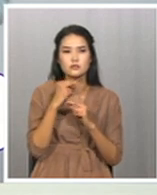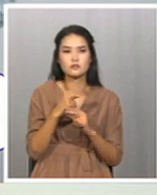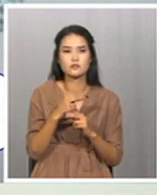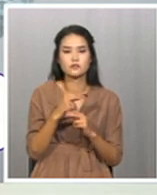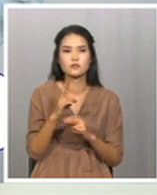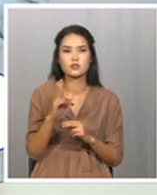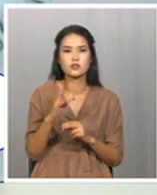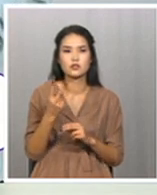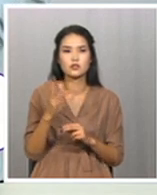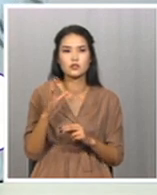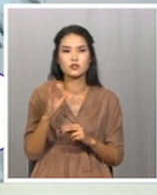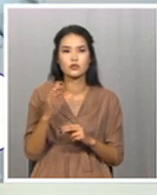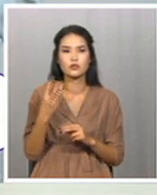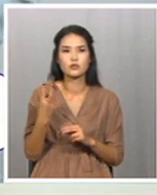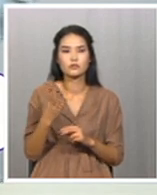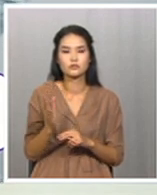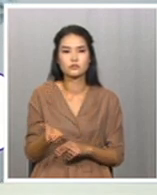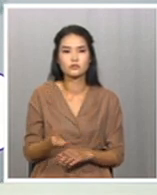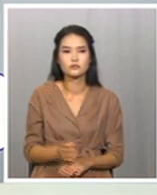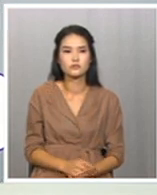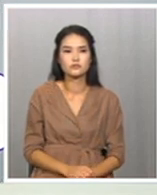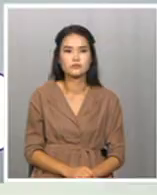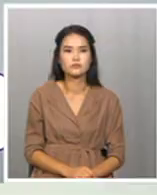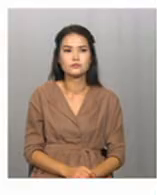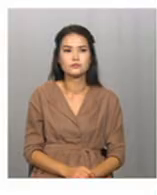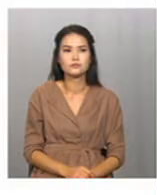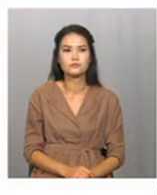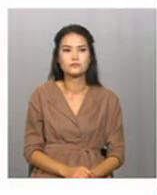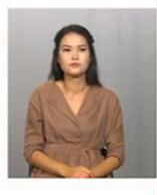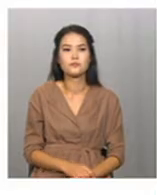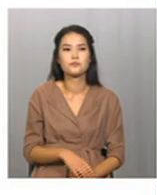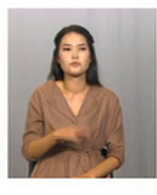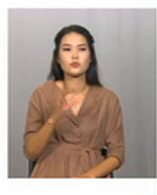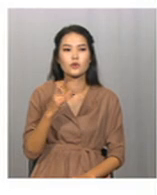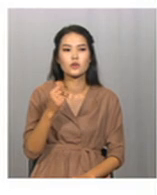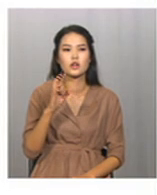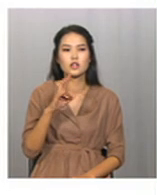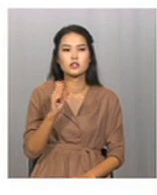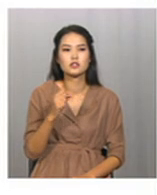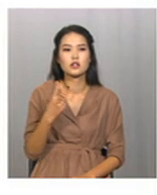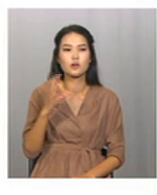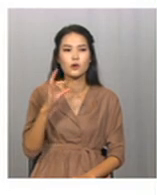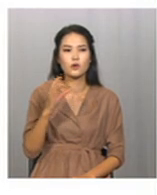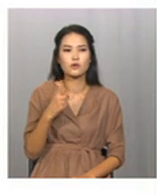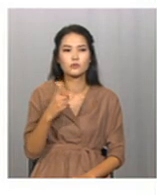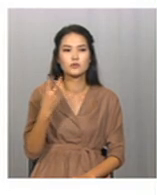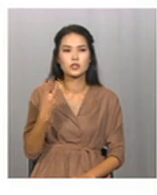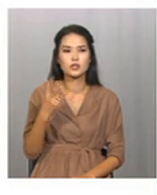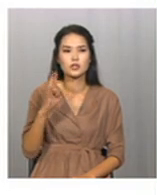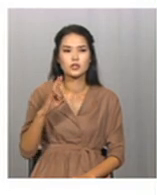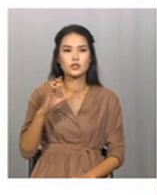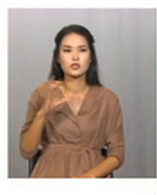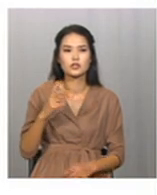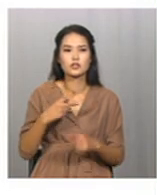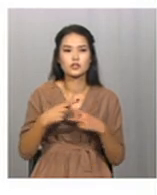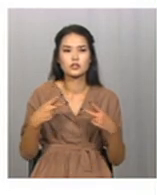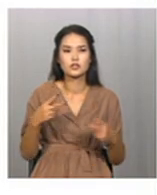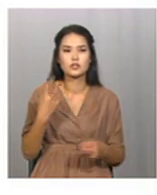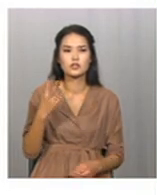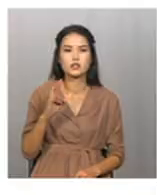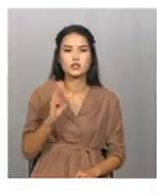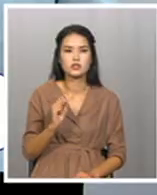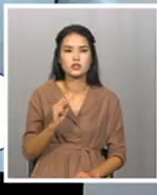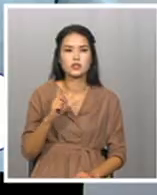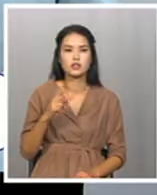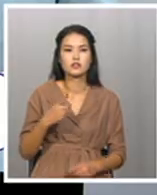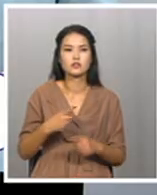калий карбонаты түзіледі. Оксидтері қышқылмен әрекеттесіп, жоғарда атап өткендей, тұз және су